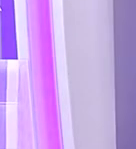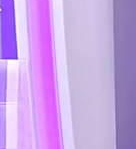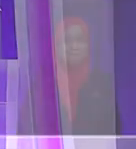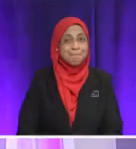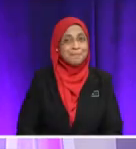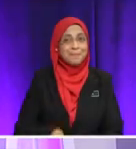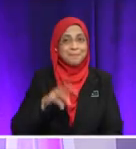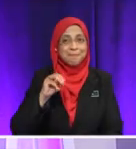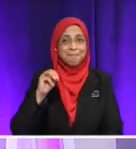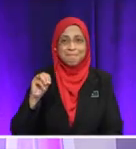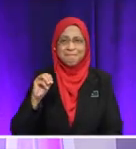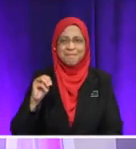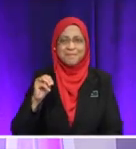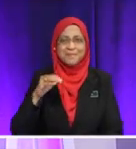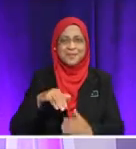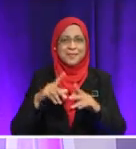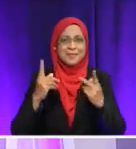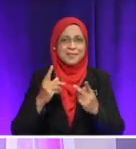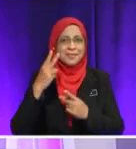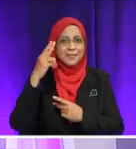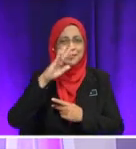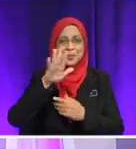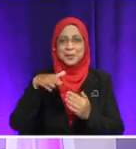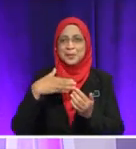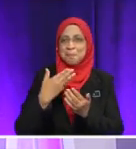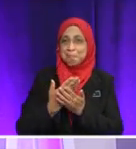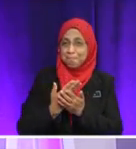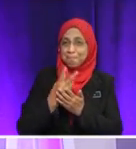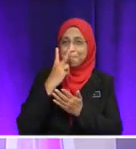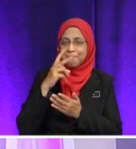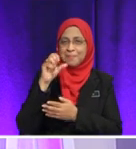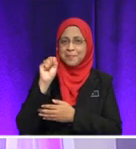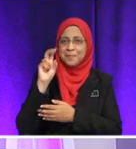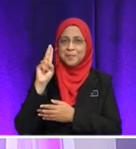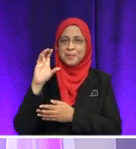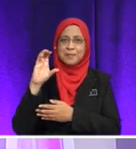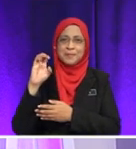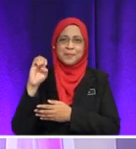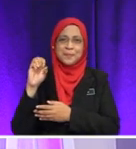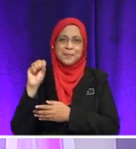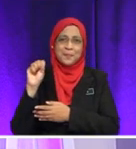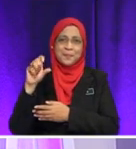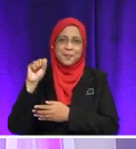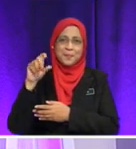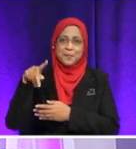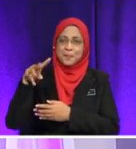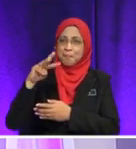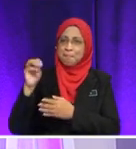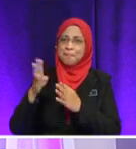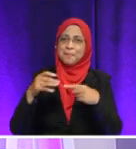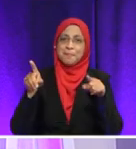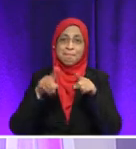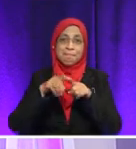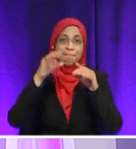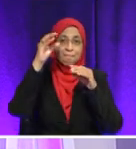masuk kelas Hai semua ada sedang menonton sukses SPM 2022 bersama saya Chris NJ dan